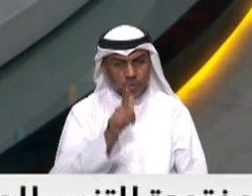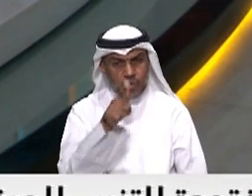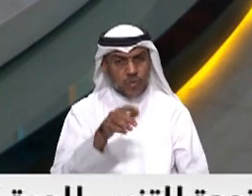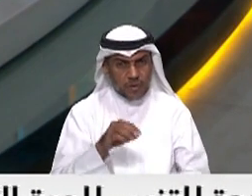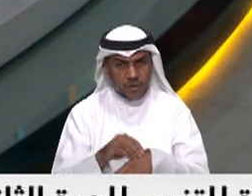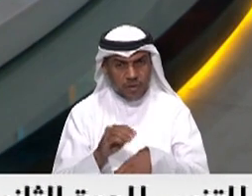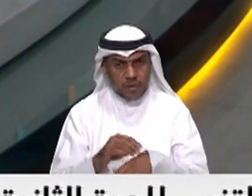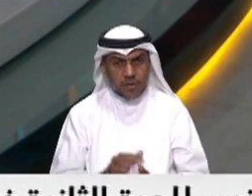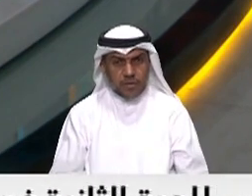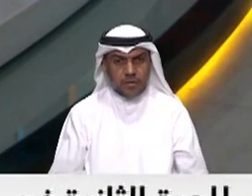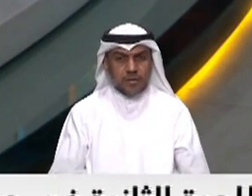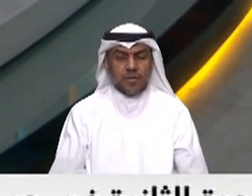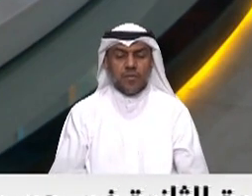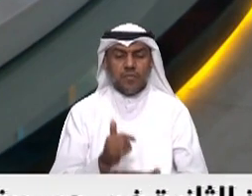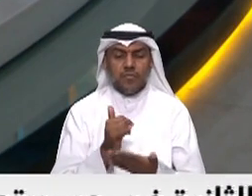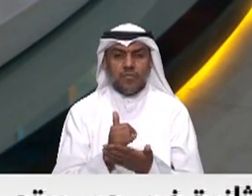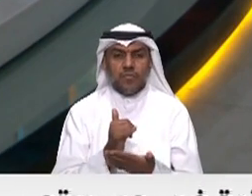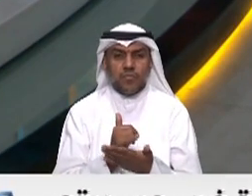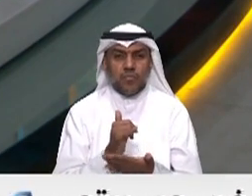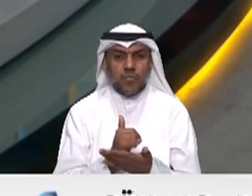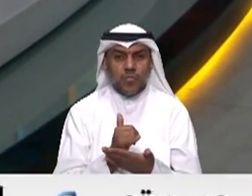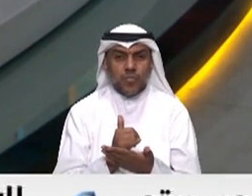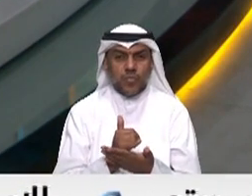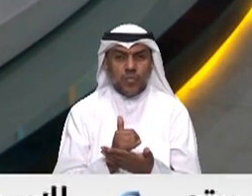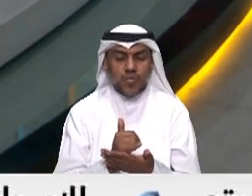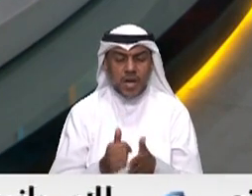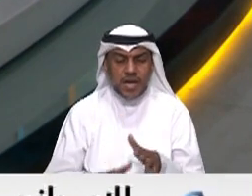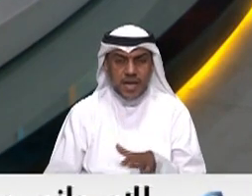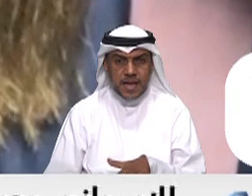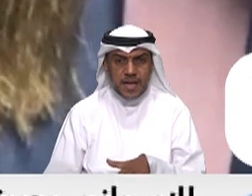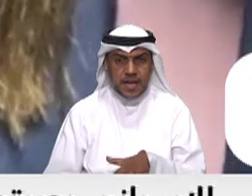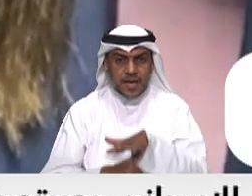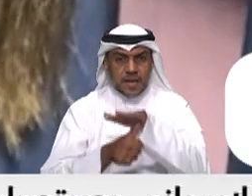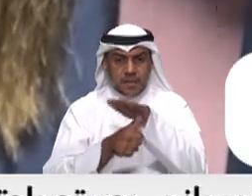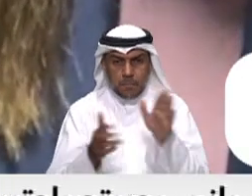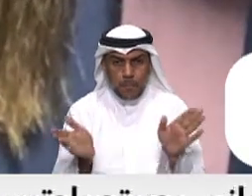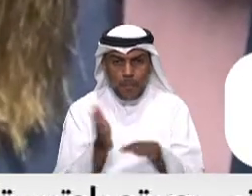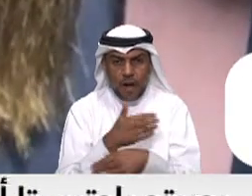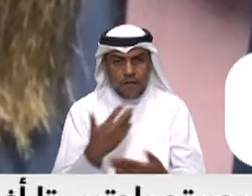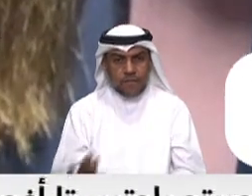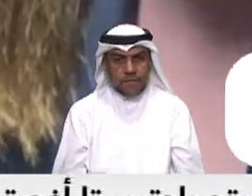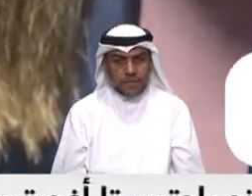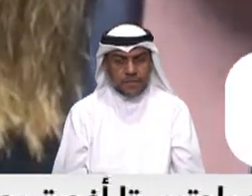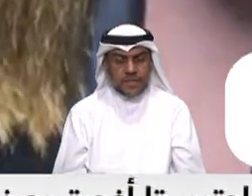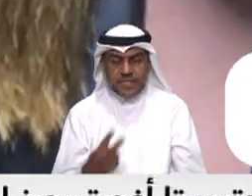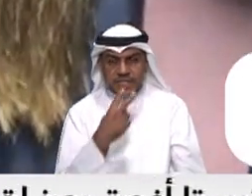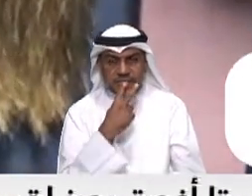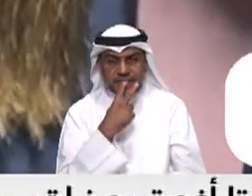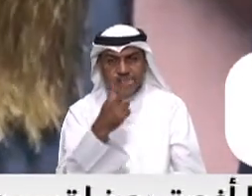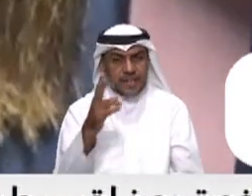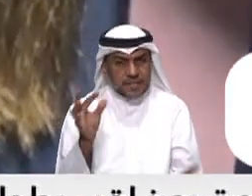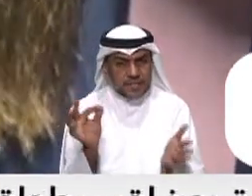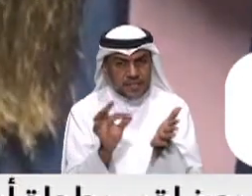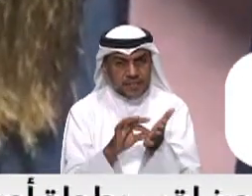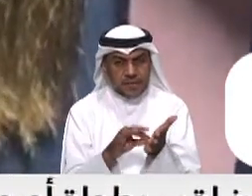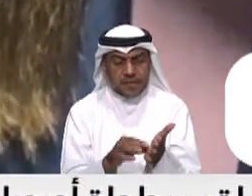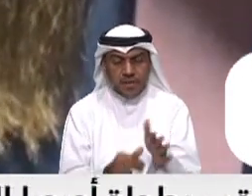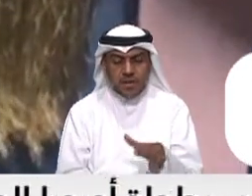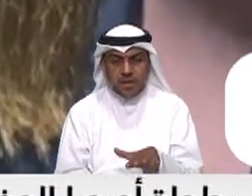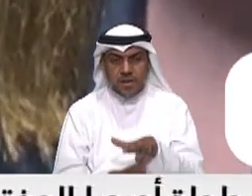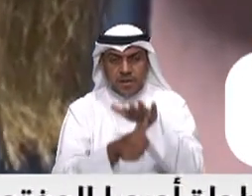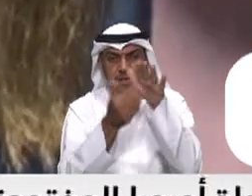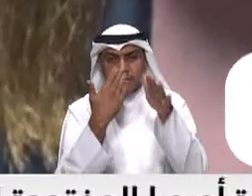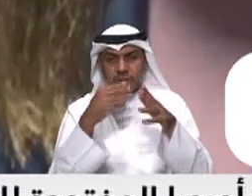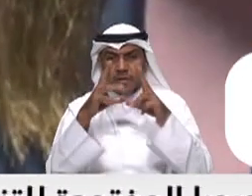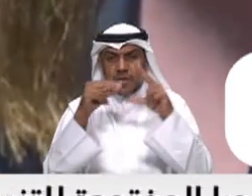رئيس للجمهورية أمر ملح في لبنان الذي يعيش بلا رئيس للجمهورية منذ سنتين، وكنا قد شهدنا